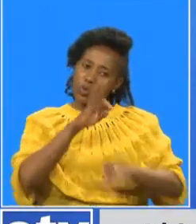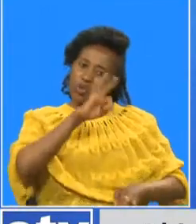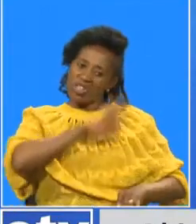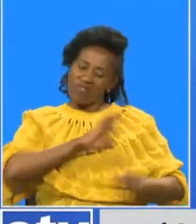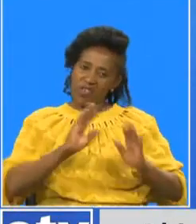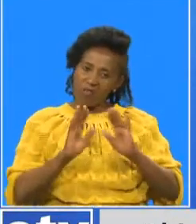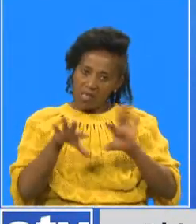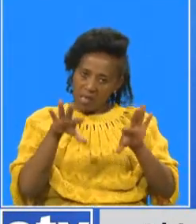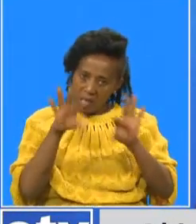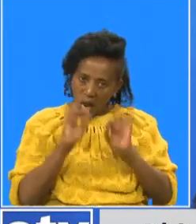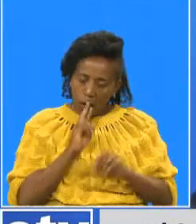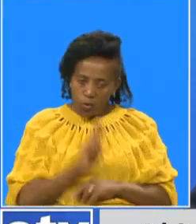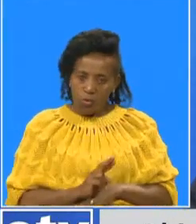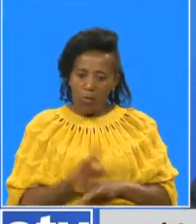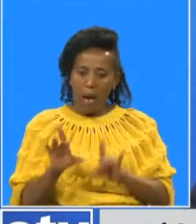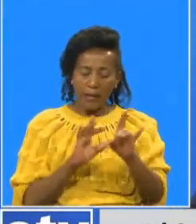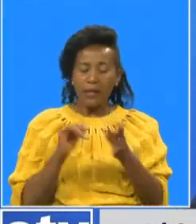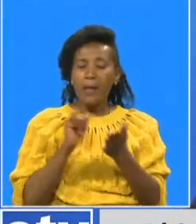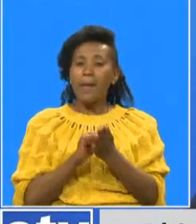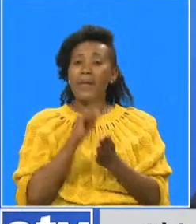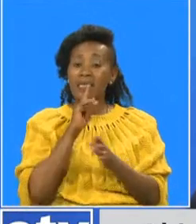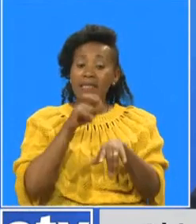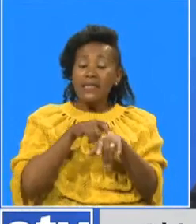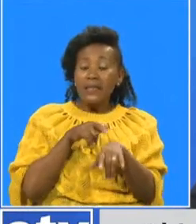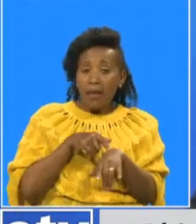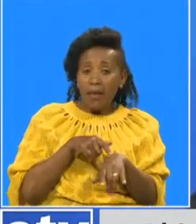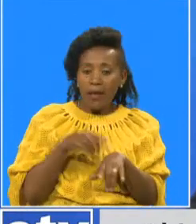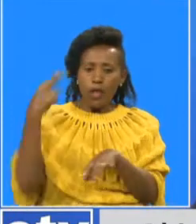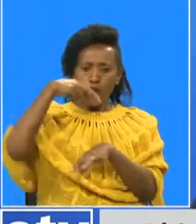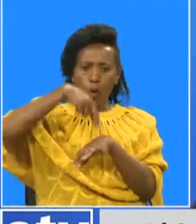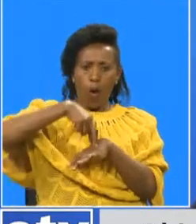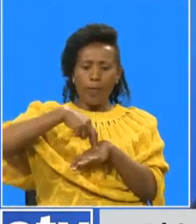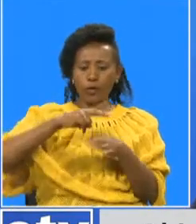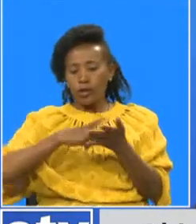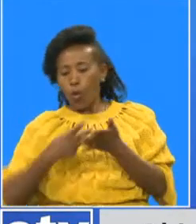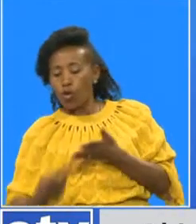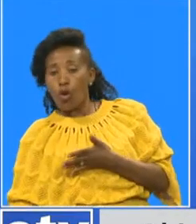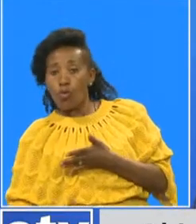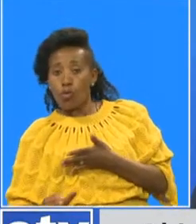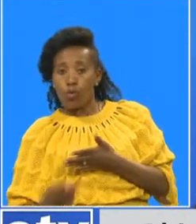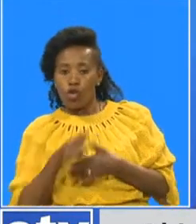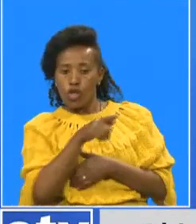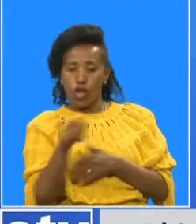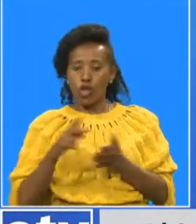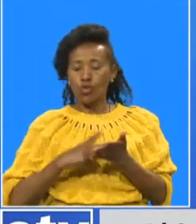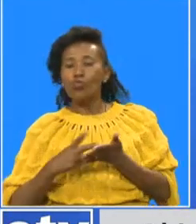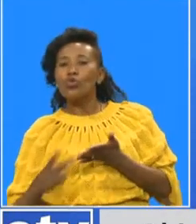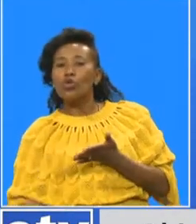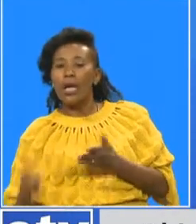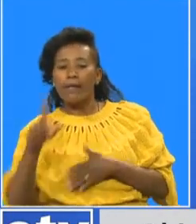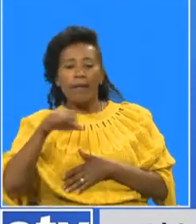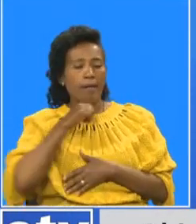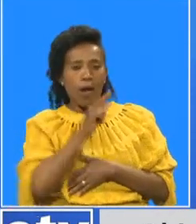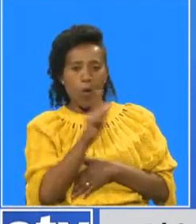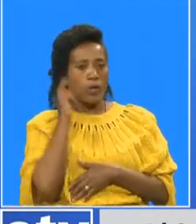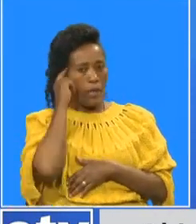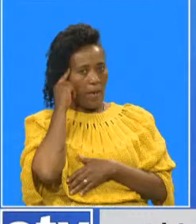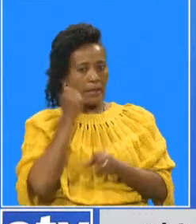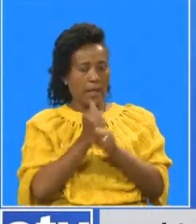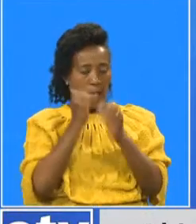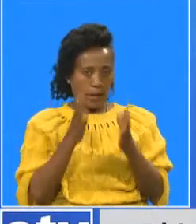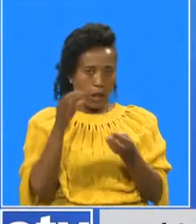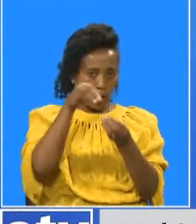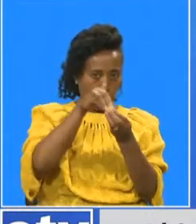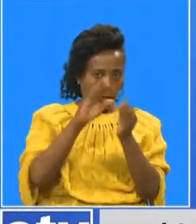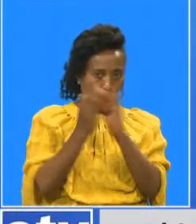ትርፋማ እንዲሆኑ የማድረግ በዚህ ጊዜ ተቋማት ከወደቁ የነሱ ሙድቀት እንዳይሆን የማሰብ